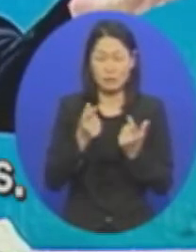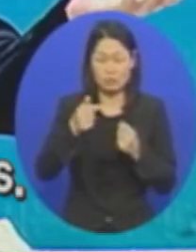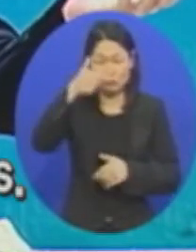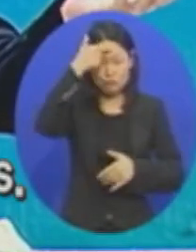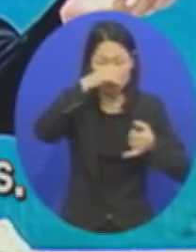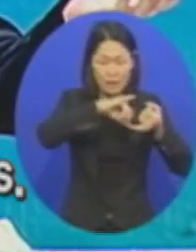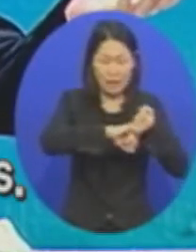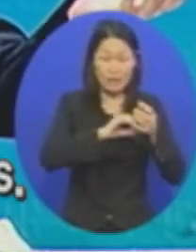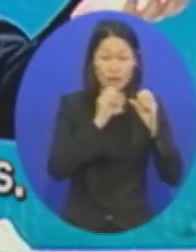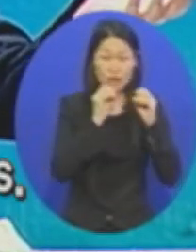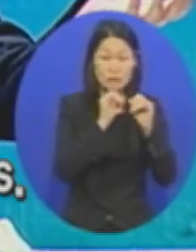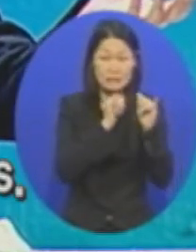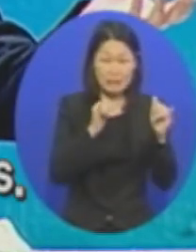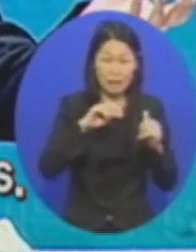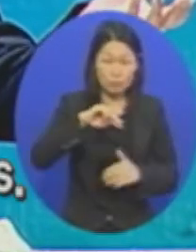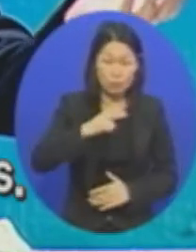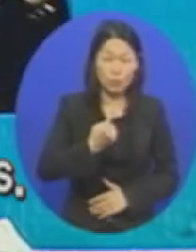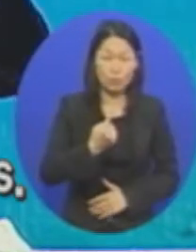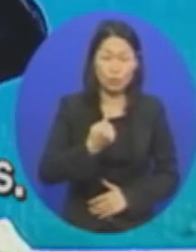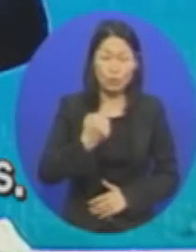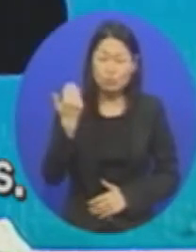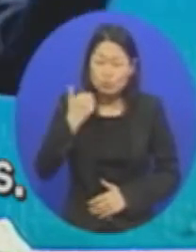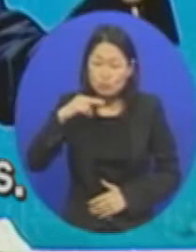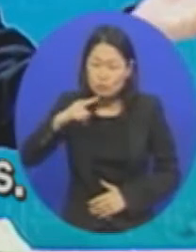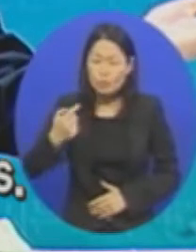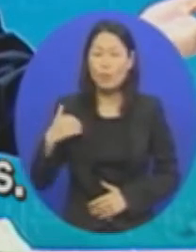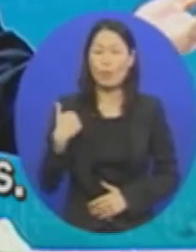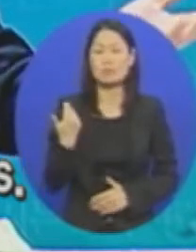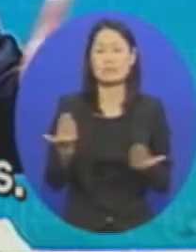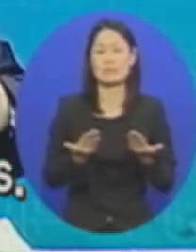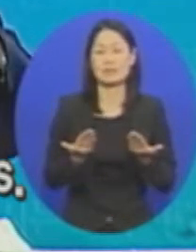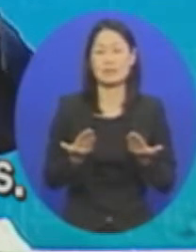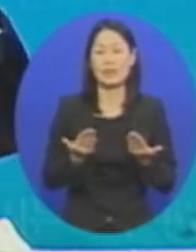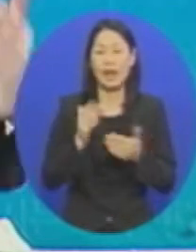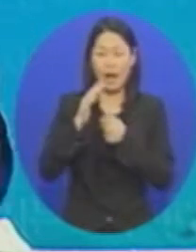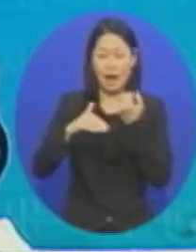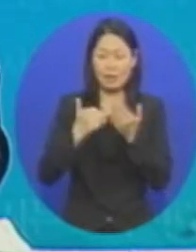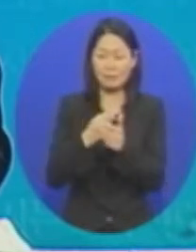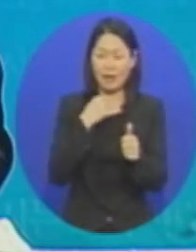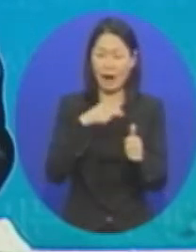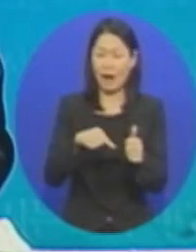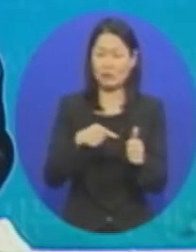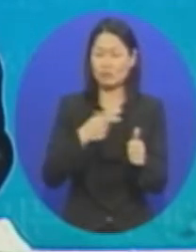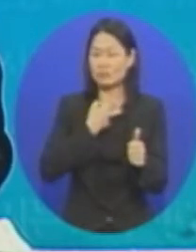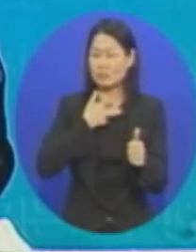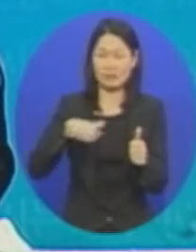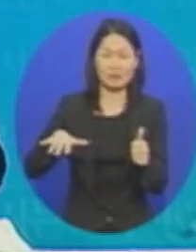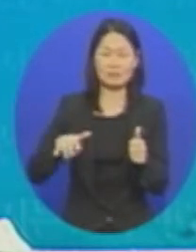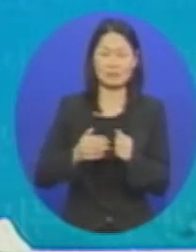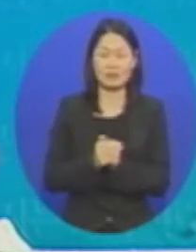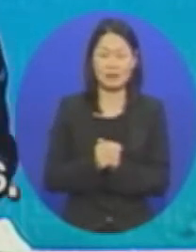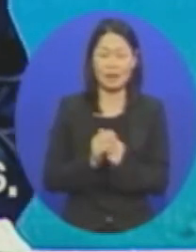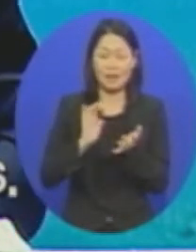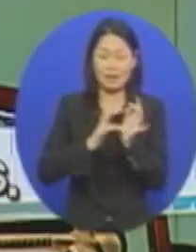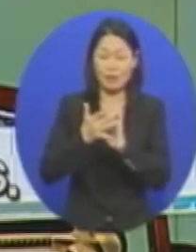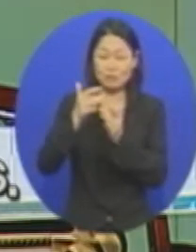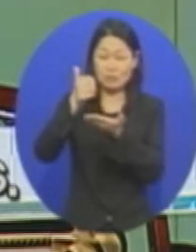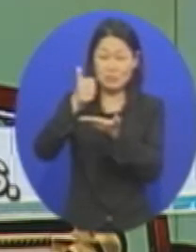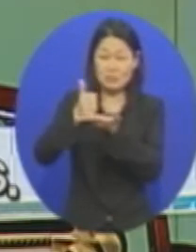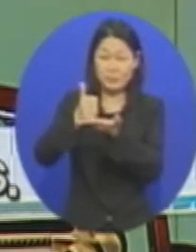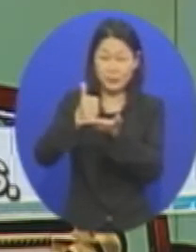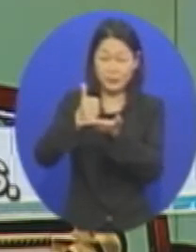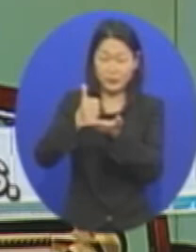선지자들 도요 또 누구도 모르는 일이었어요 하나님이 가르쳐 주지 않았어요 예수님의 십자가